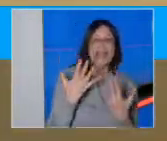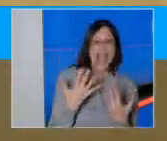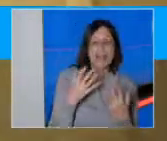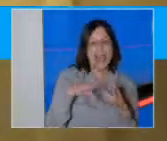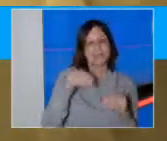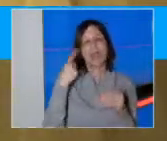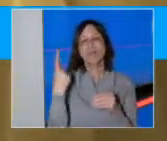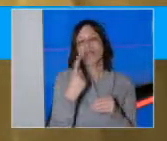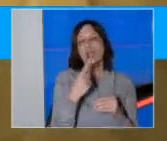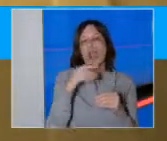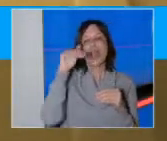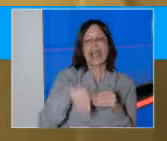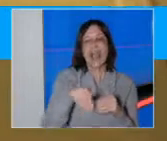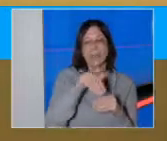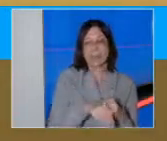קלפי וקלפי,